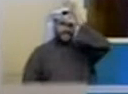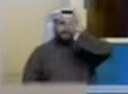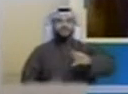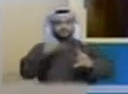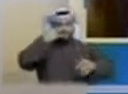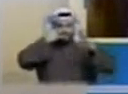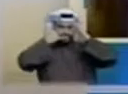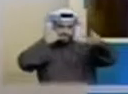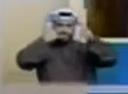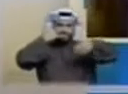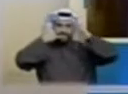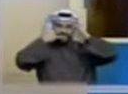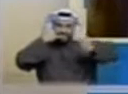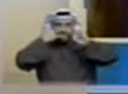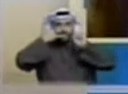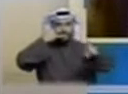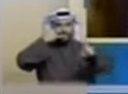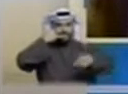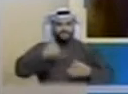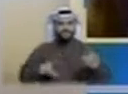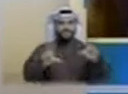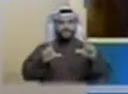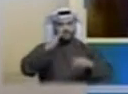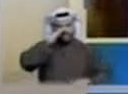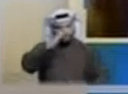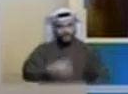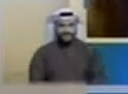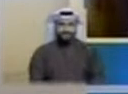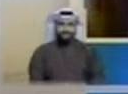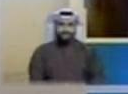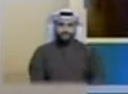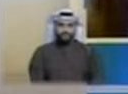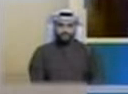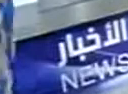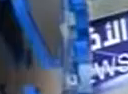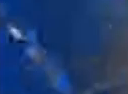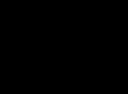الداخلية، وعلى اتصالك المستمر دائما معنا في تلفزيون دولة الكويت. شكرا عميد عادل.